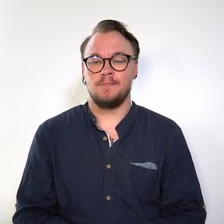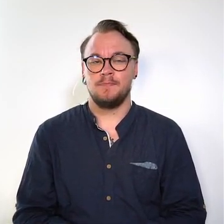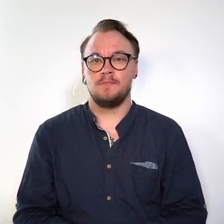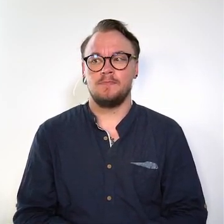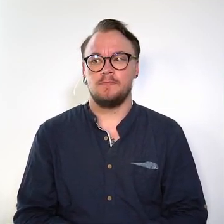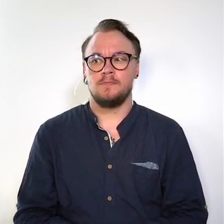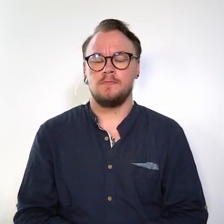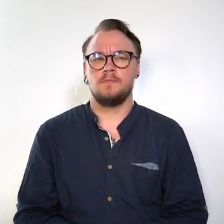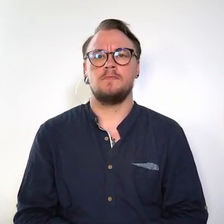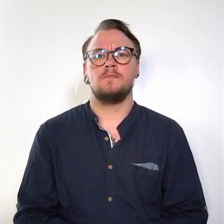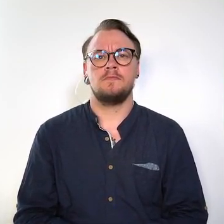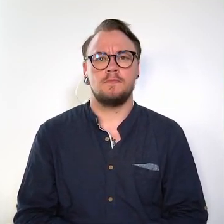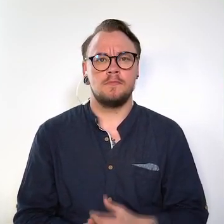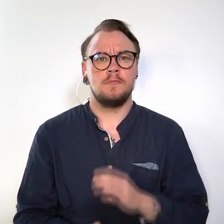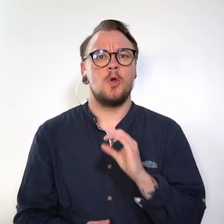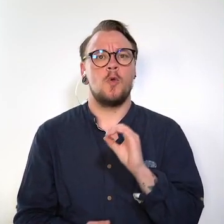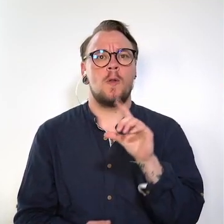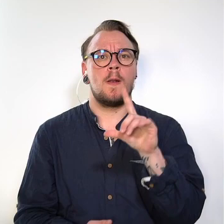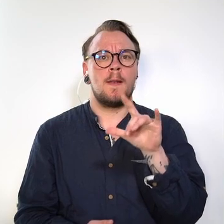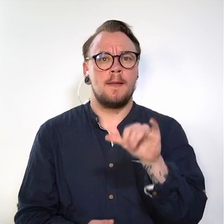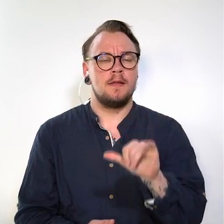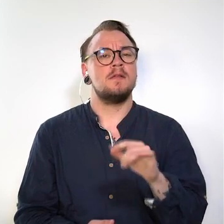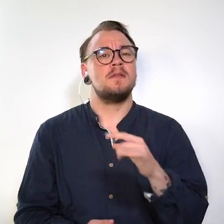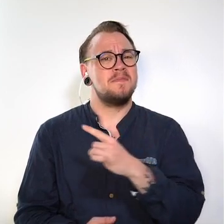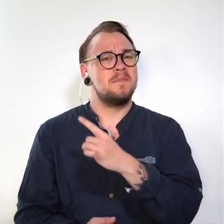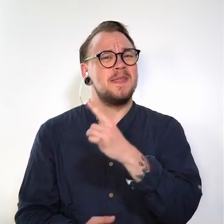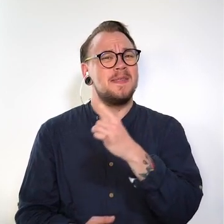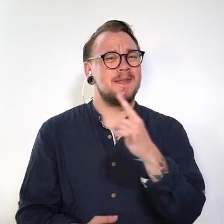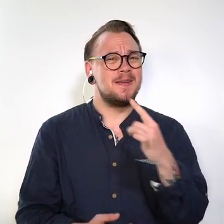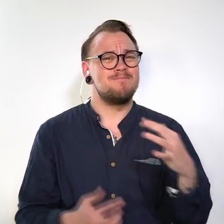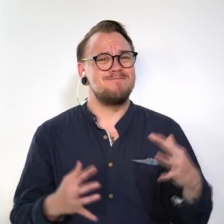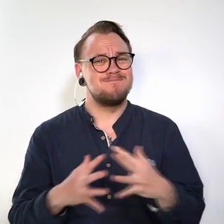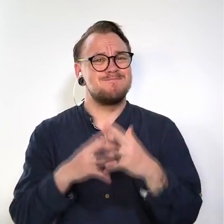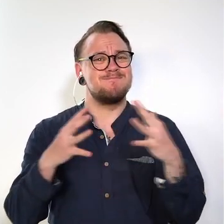Siinä käytiin hyvin pitkä ja sitkeä taistelu.